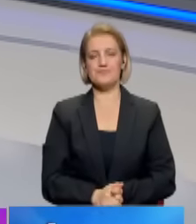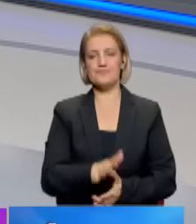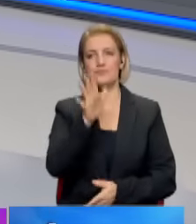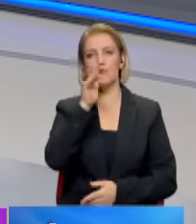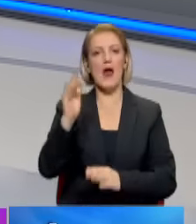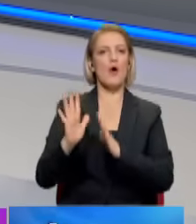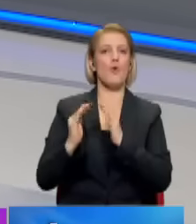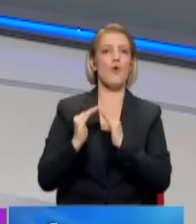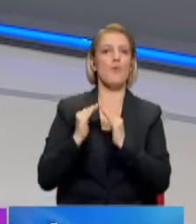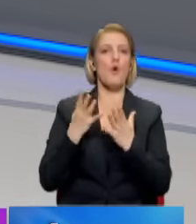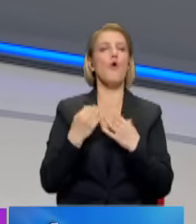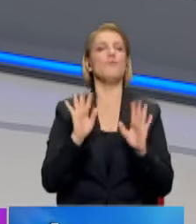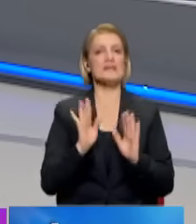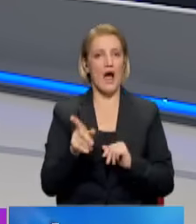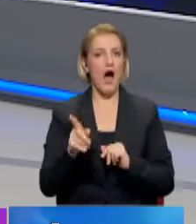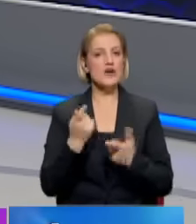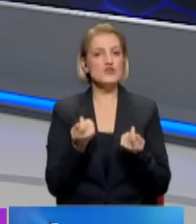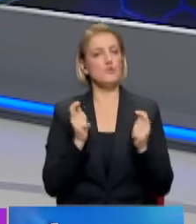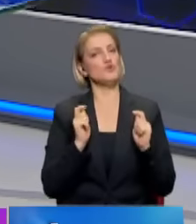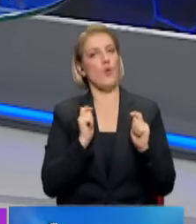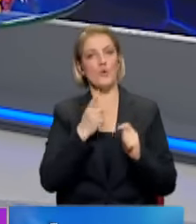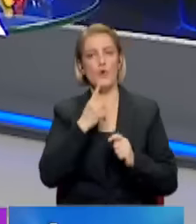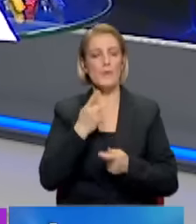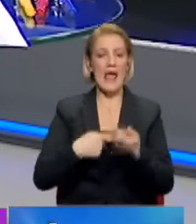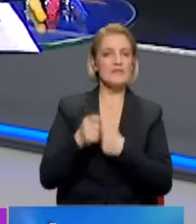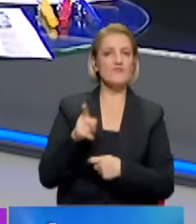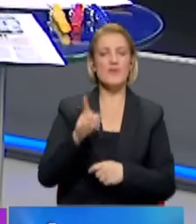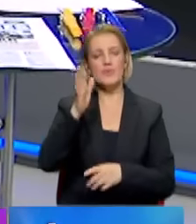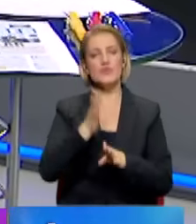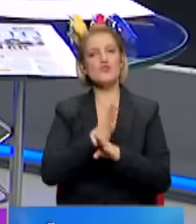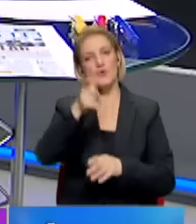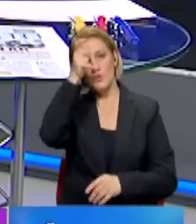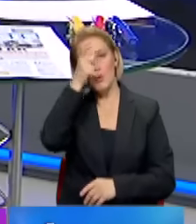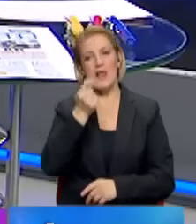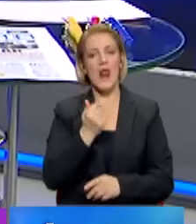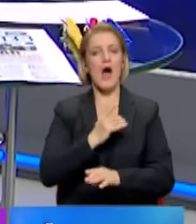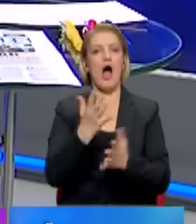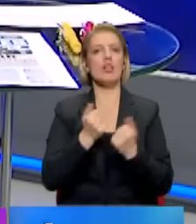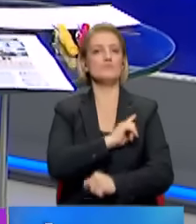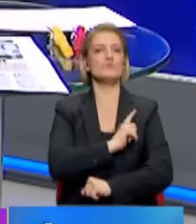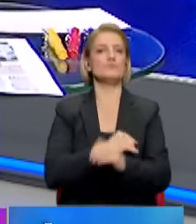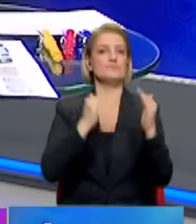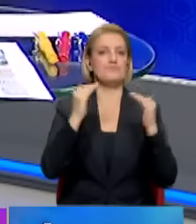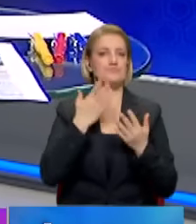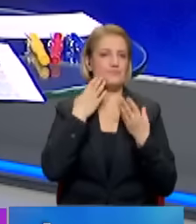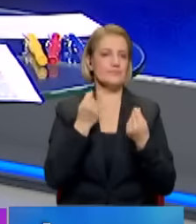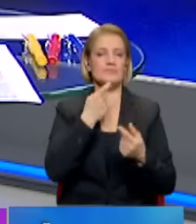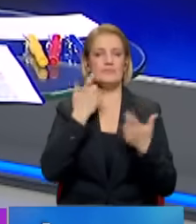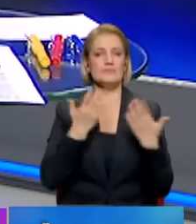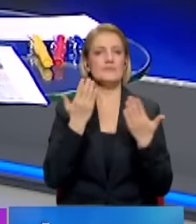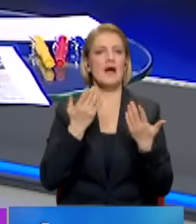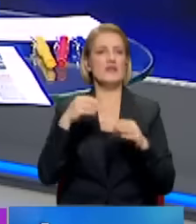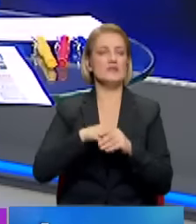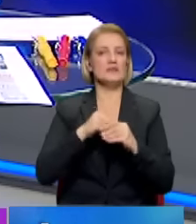Bulgar komşular olmasa işimiz çok zor diyor bir pazarcı esnafı. Çünkü Türk lirasının alım gücü düştü, eridi. Ve yıllar içinde